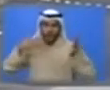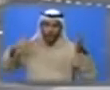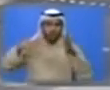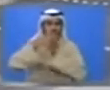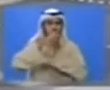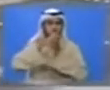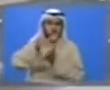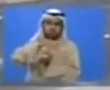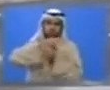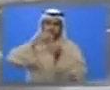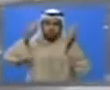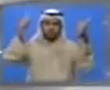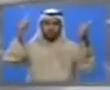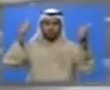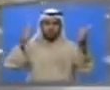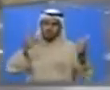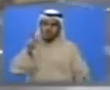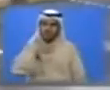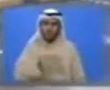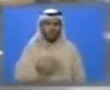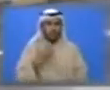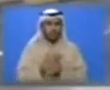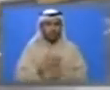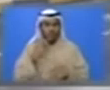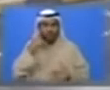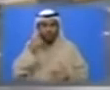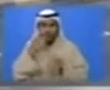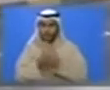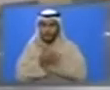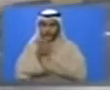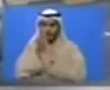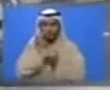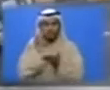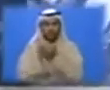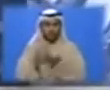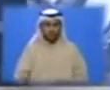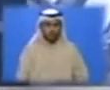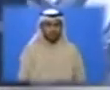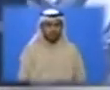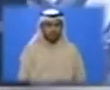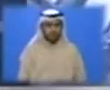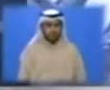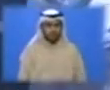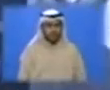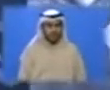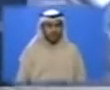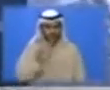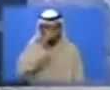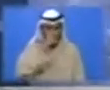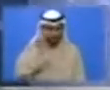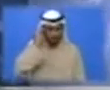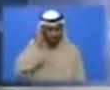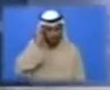مروري، غالبا ما يكون عدم انتباه السائقين المسبب الرئيسي لها. لا شك أن